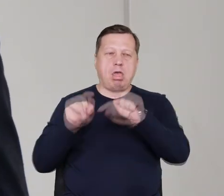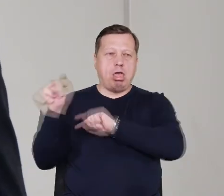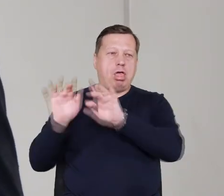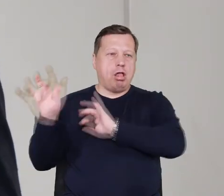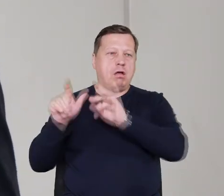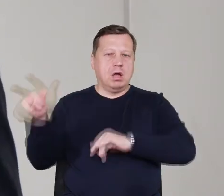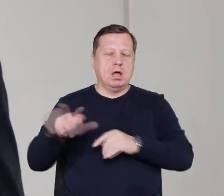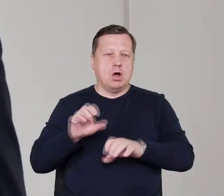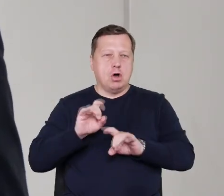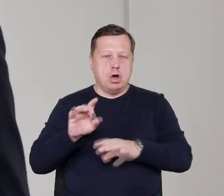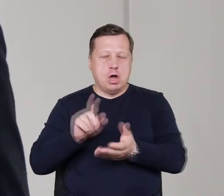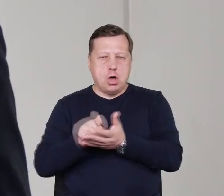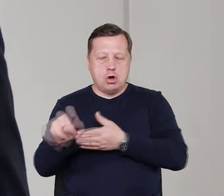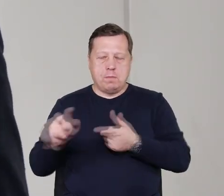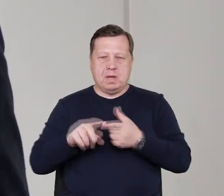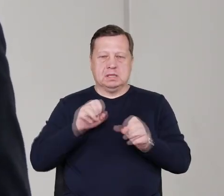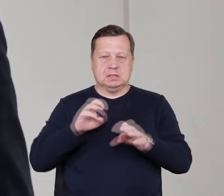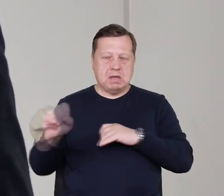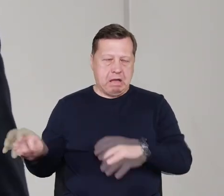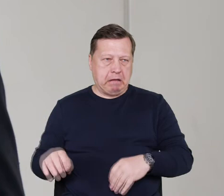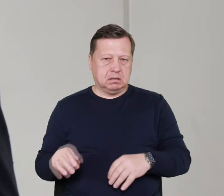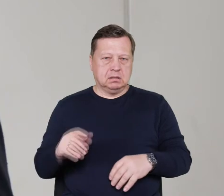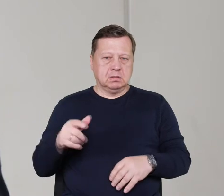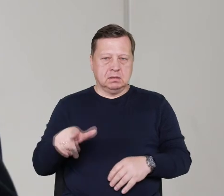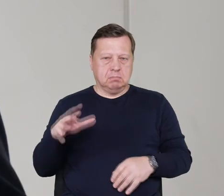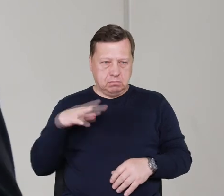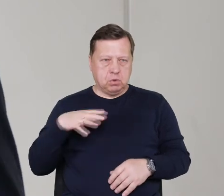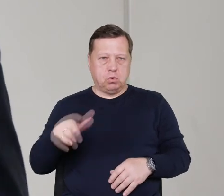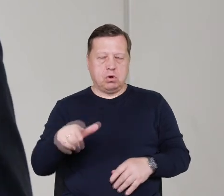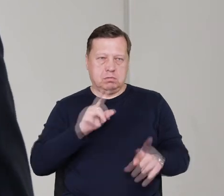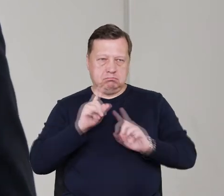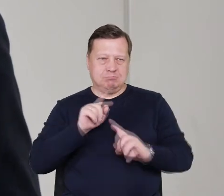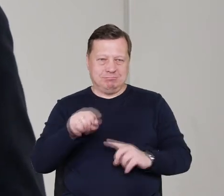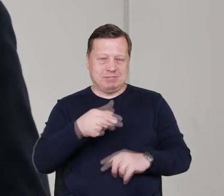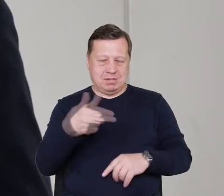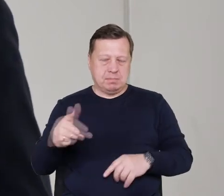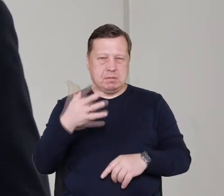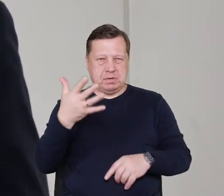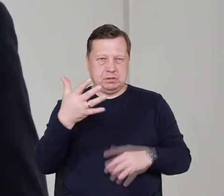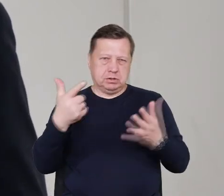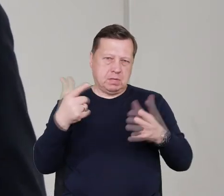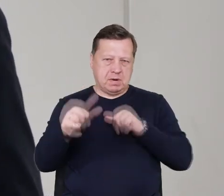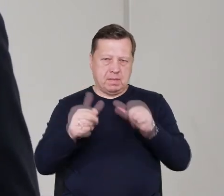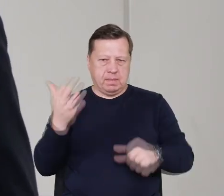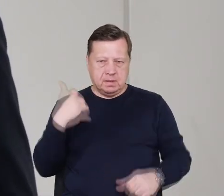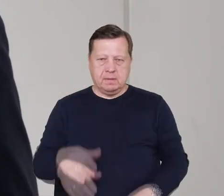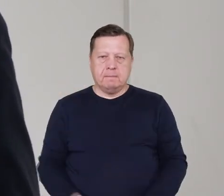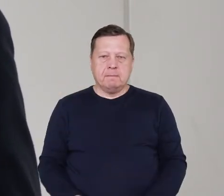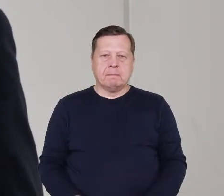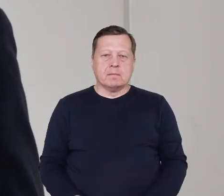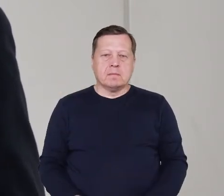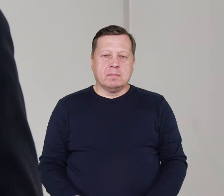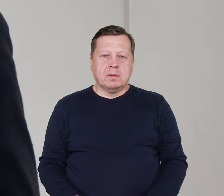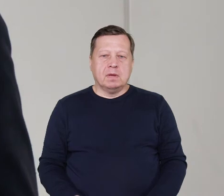dalej mam zarazki no to taką debatę żeby zaczęli 5 czytam 7 lat temu Niestety mój kościół też nic nie